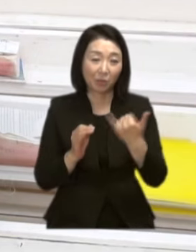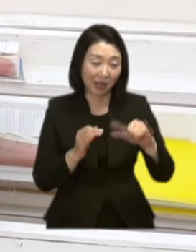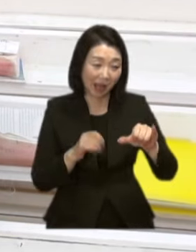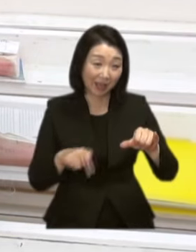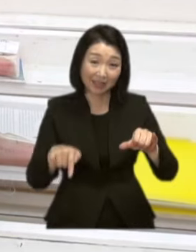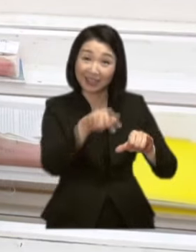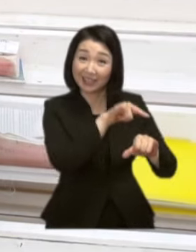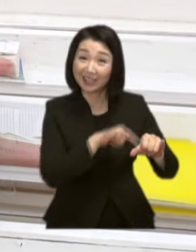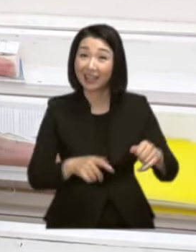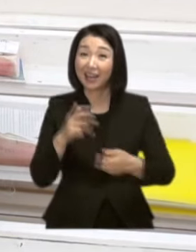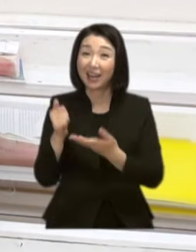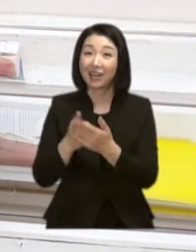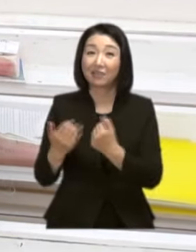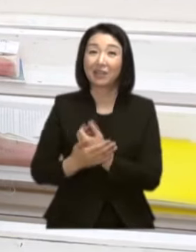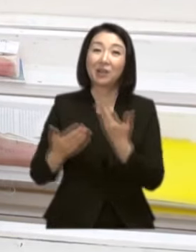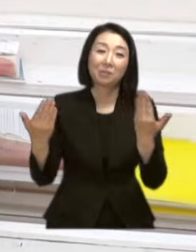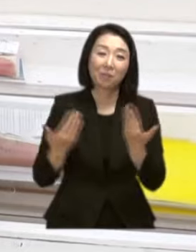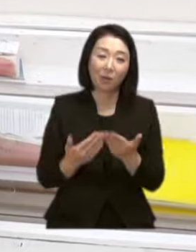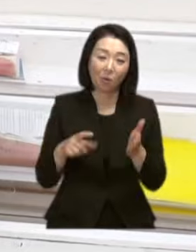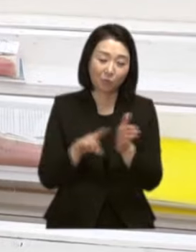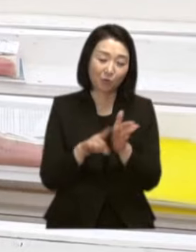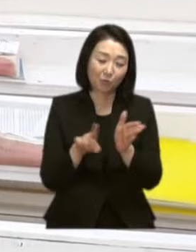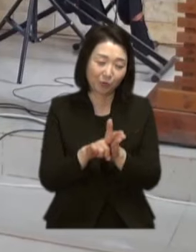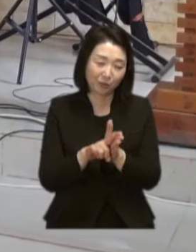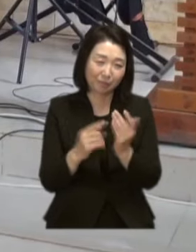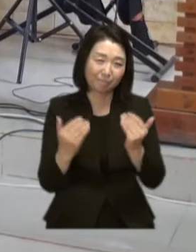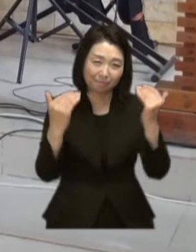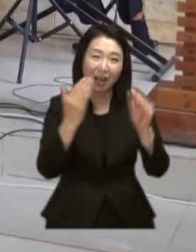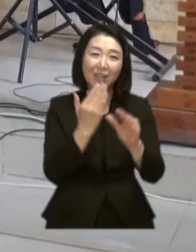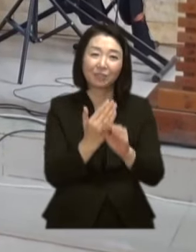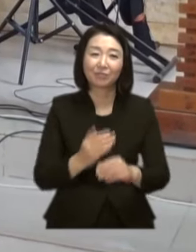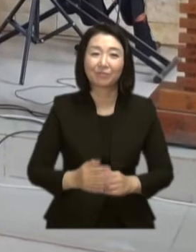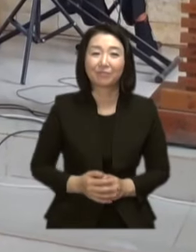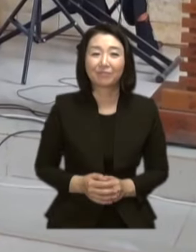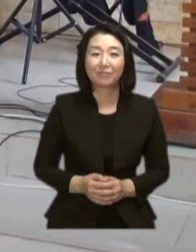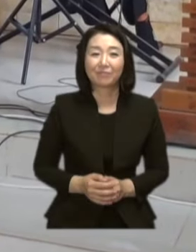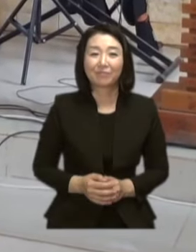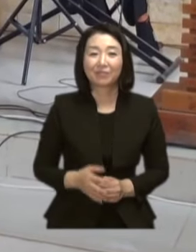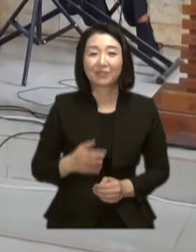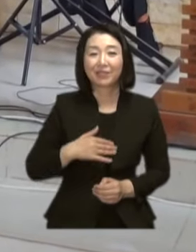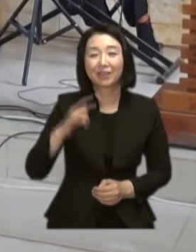하나님의 은혜를 받고 더욱더 신앙적으로 성장해 가고 있습니다.